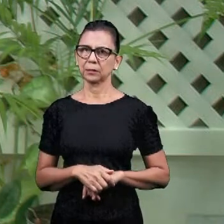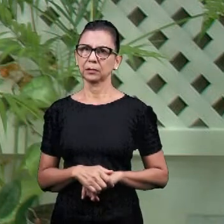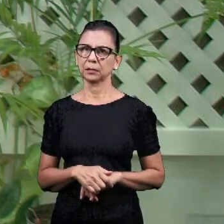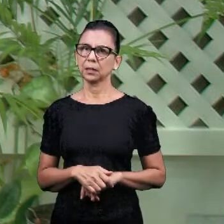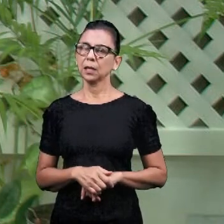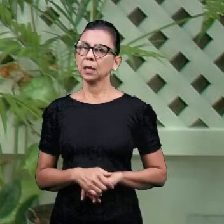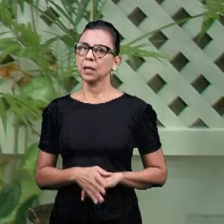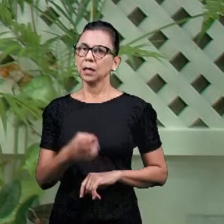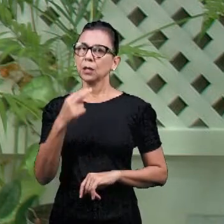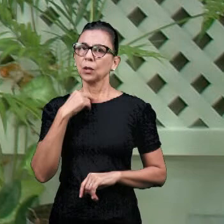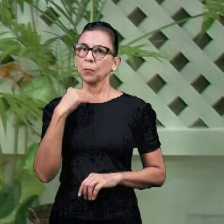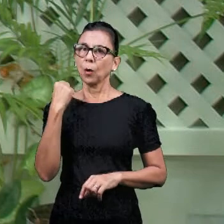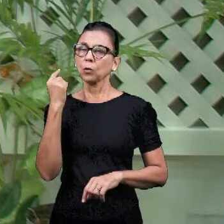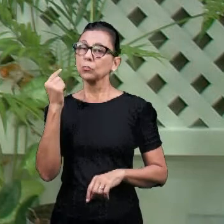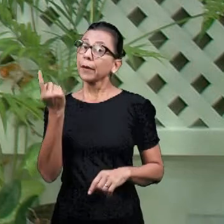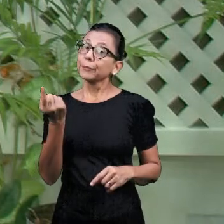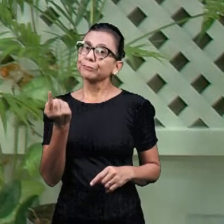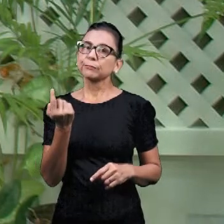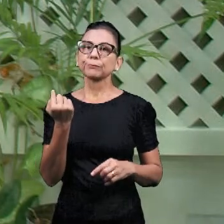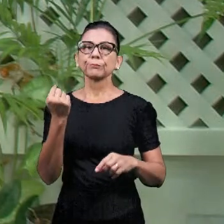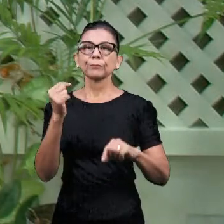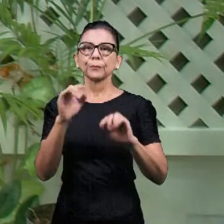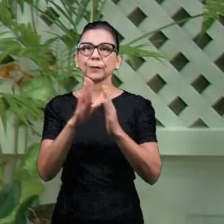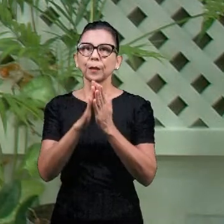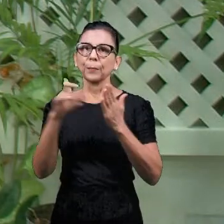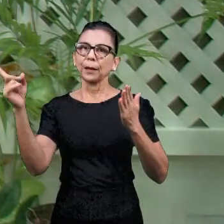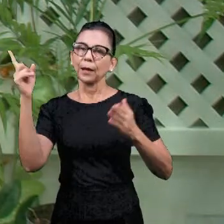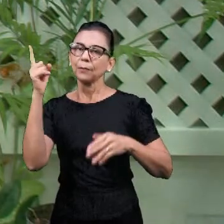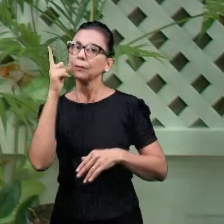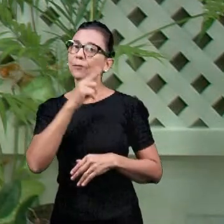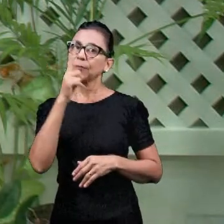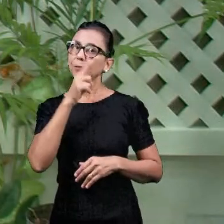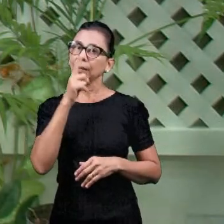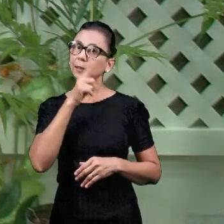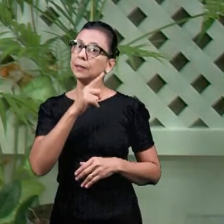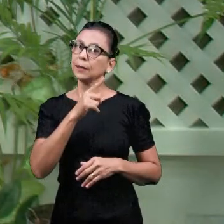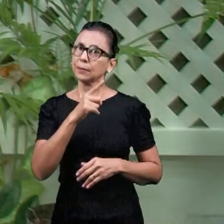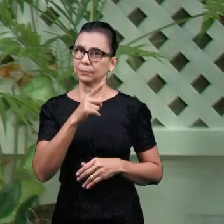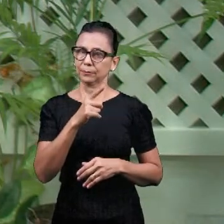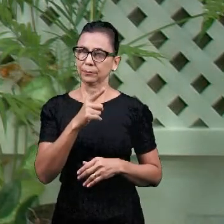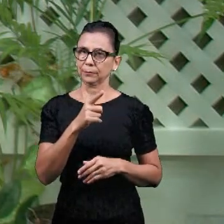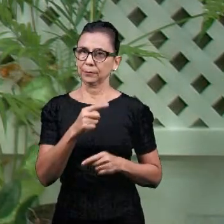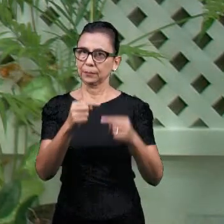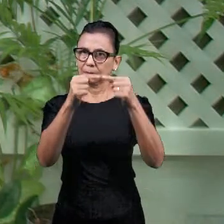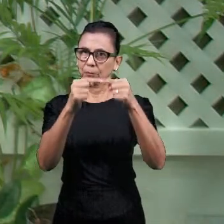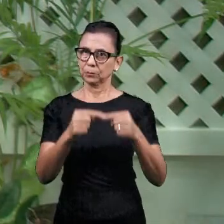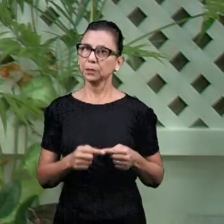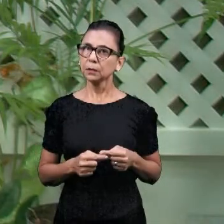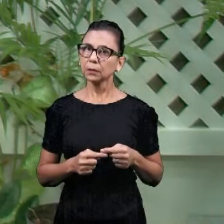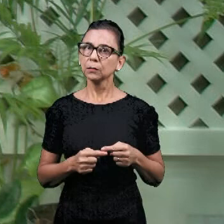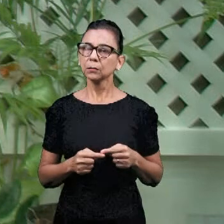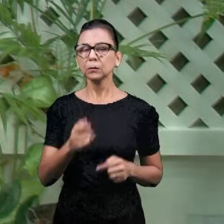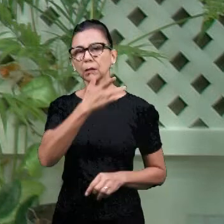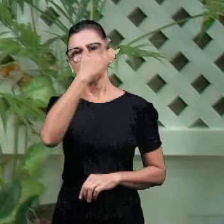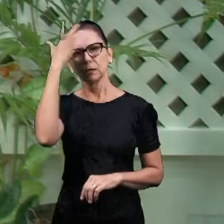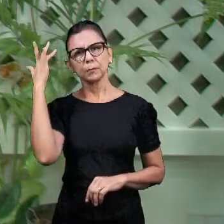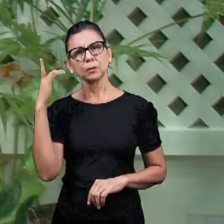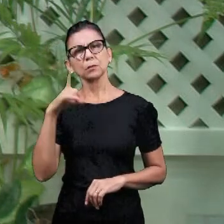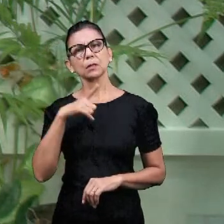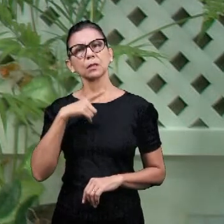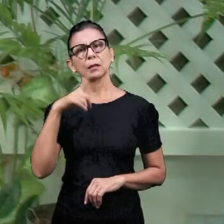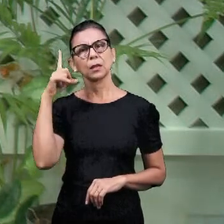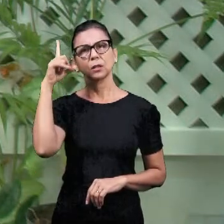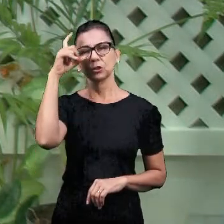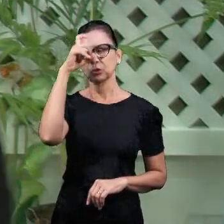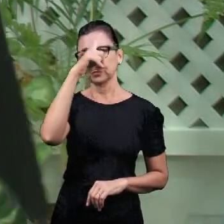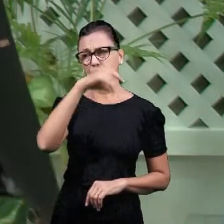erreur par rapport à ce qui est dans la parole, c'est différent. Donc, ceux qui sont quelqu'un qui a une difficulté, y compris ceux qui ont des